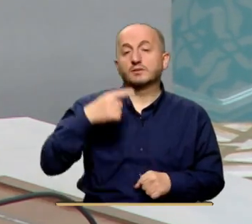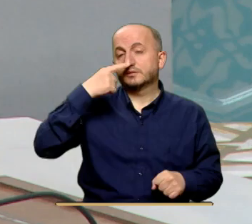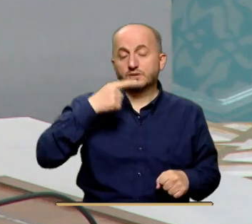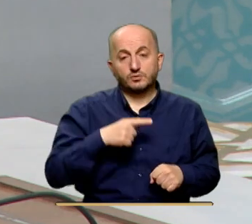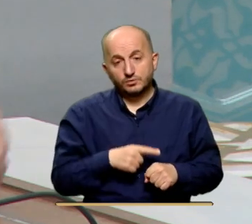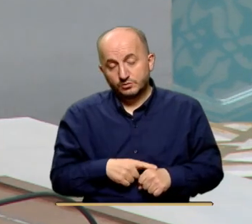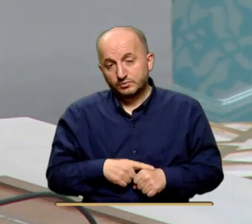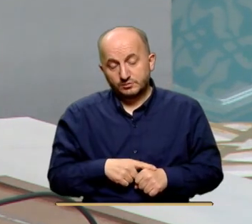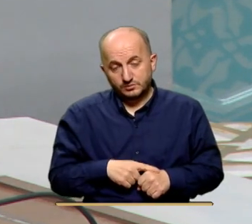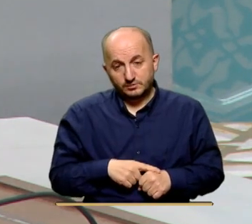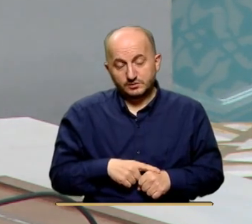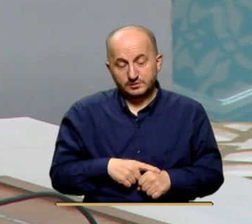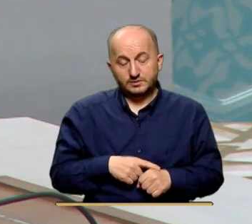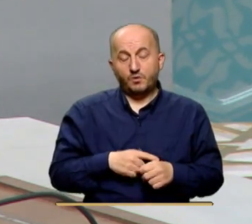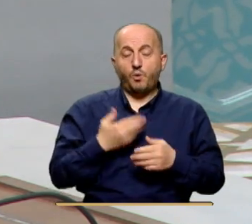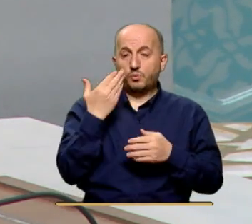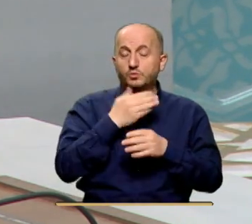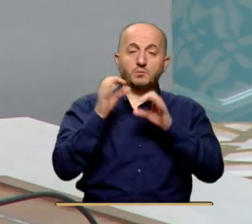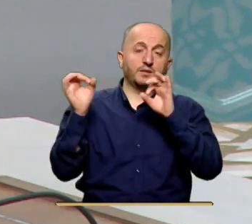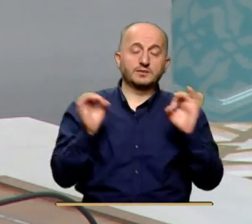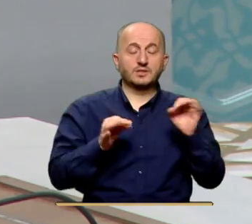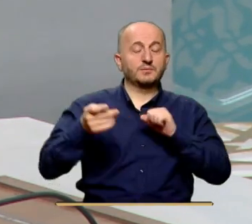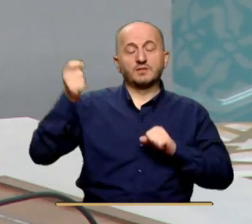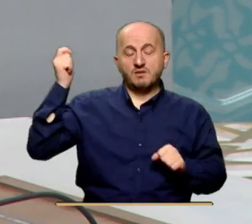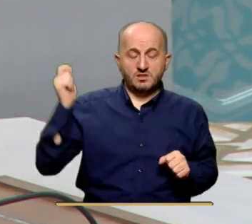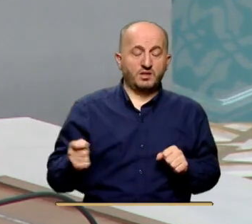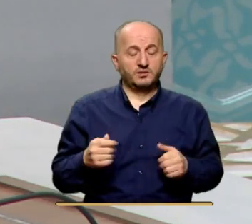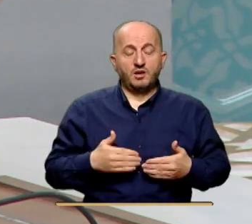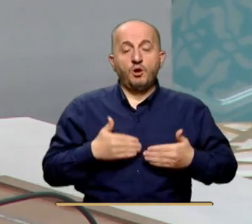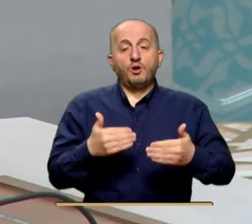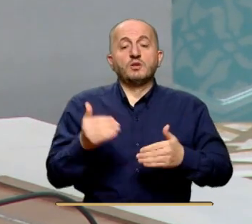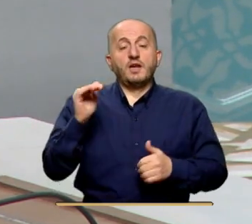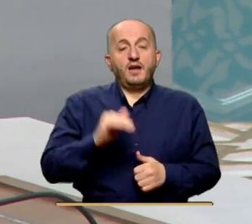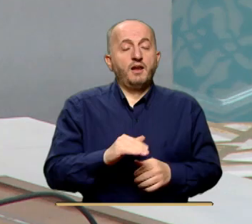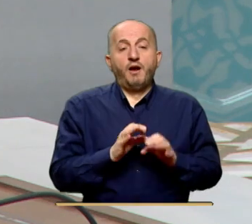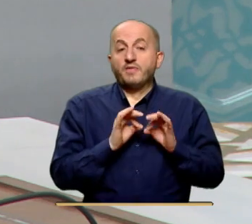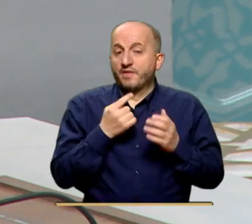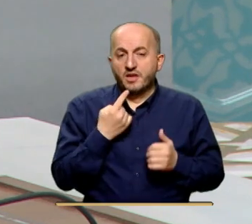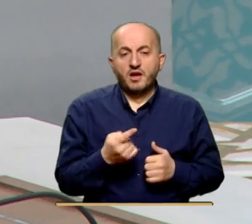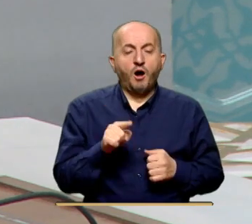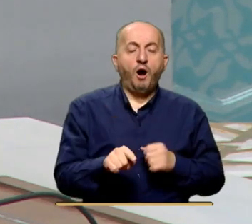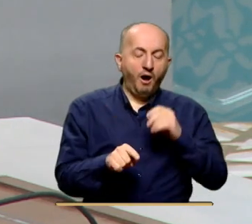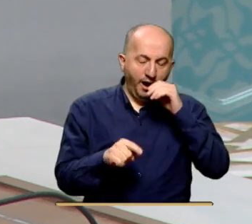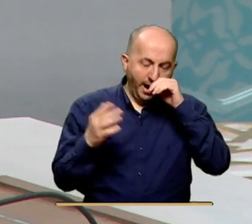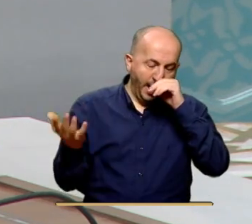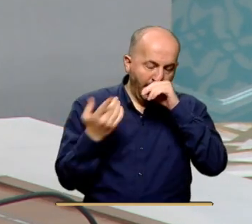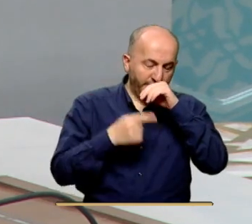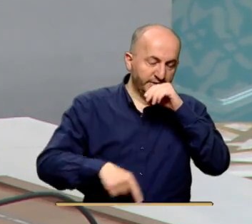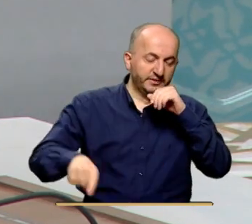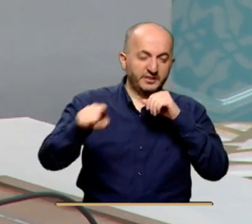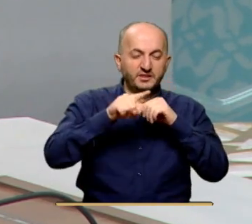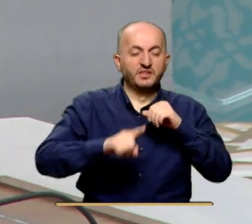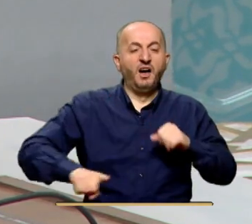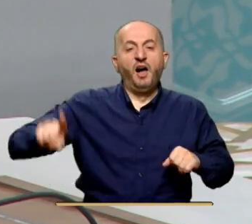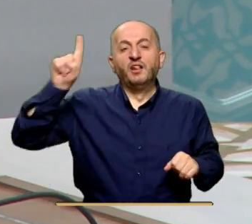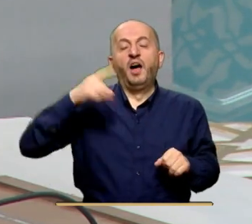ki işte okuduğum ayeti kerimedeki hakikat önümüze geliyor. Nedir o? Eğer siz